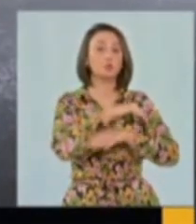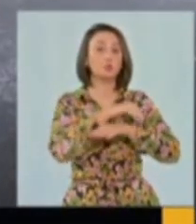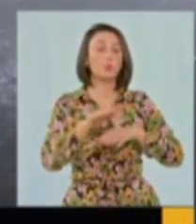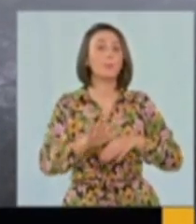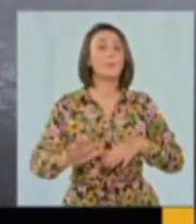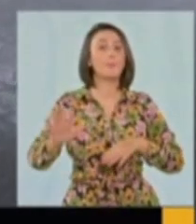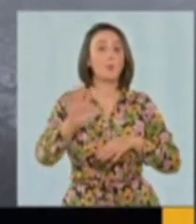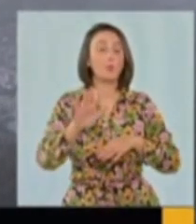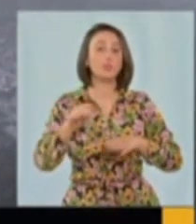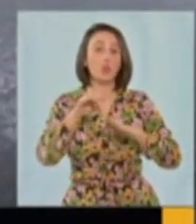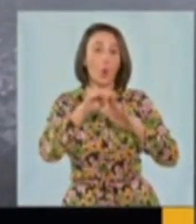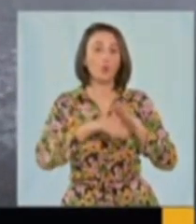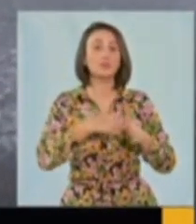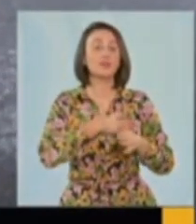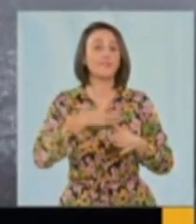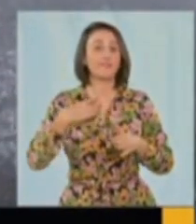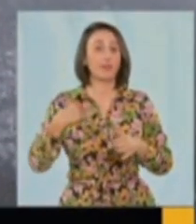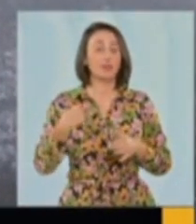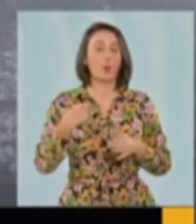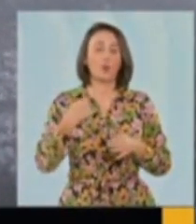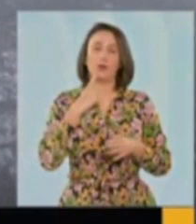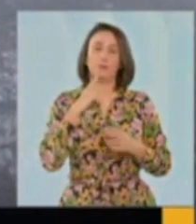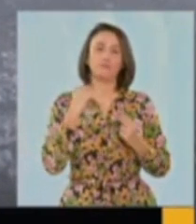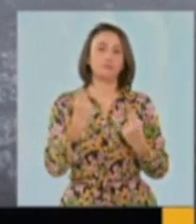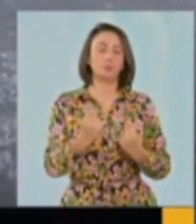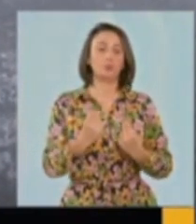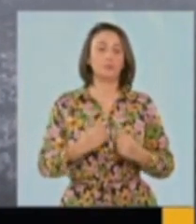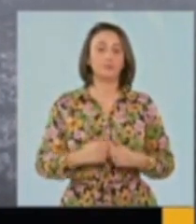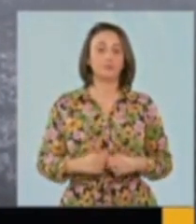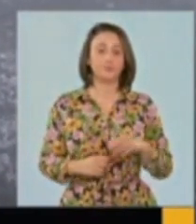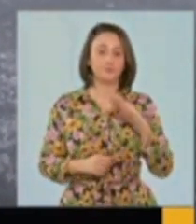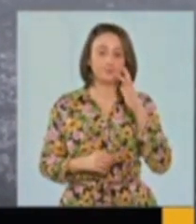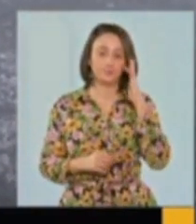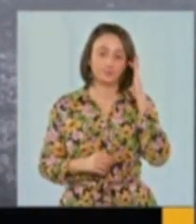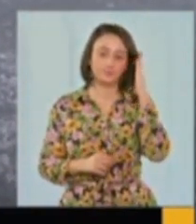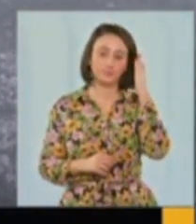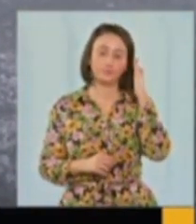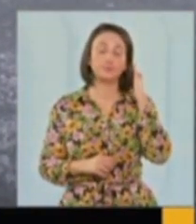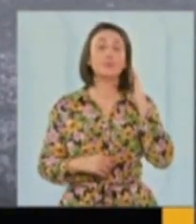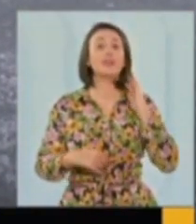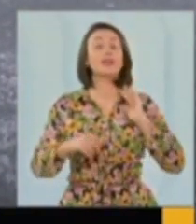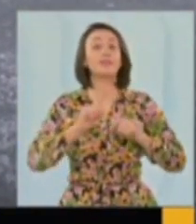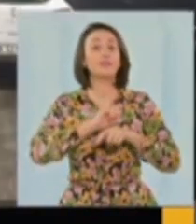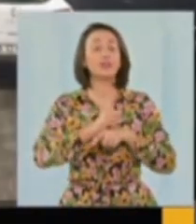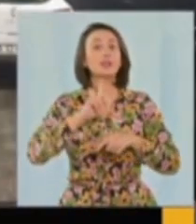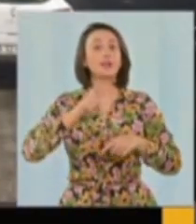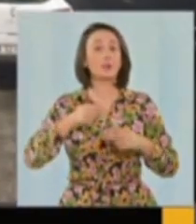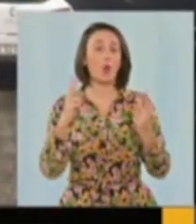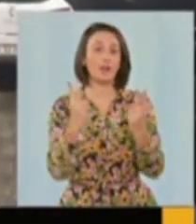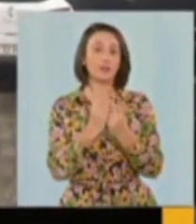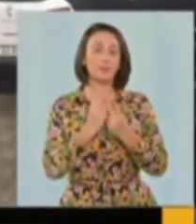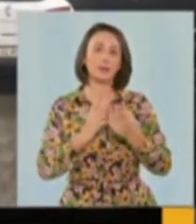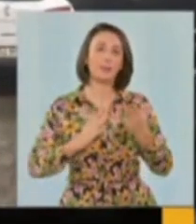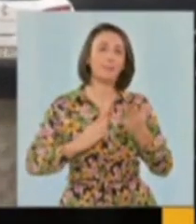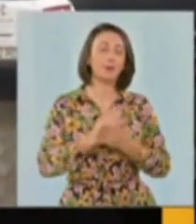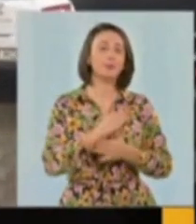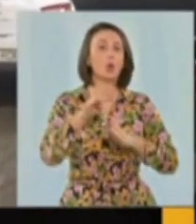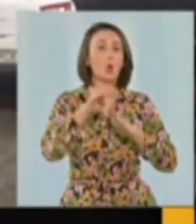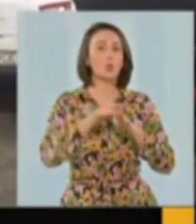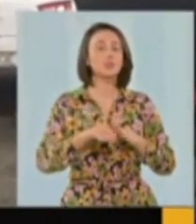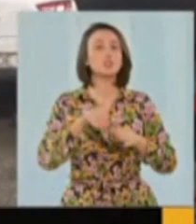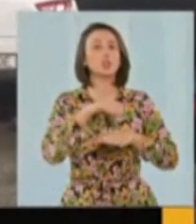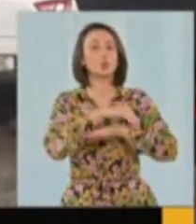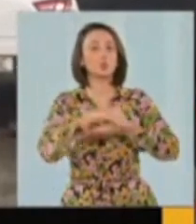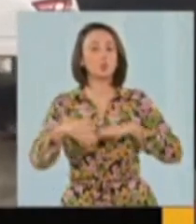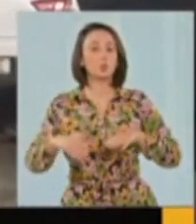publice când condițiile meteo sunt nefavorabile. În primul rând, viteza trebuie adaptată în permanență la condițiile de